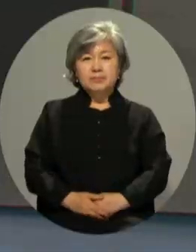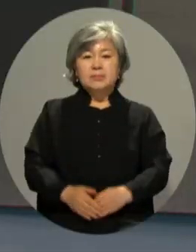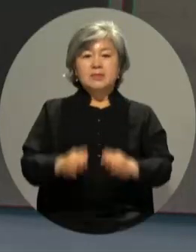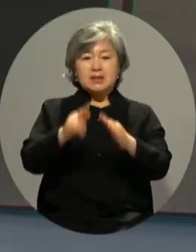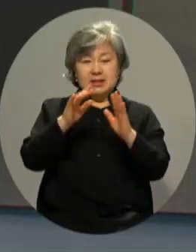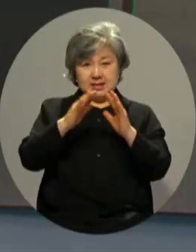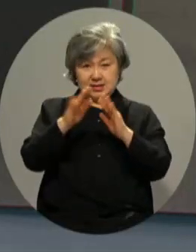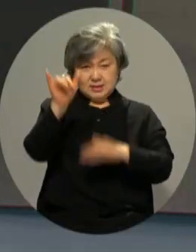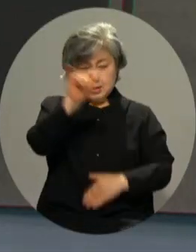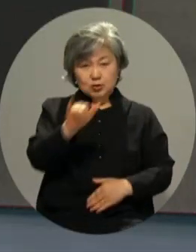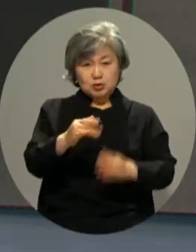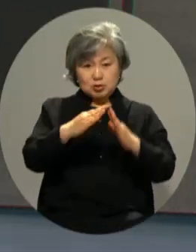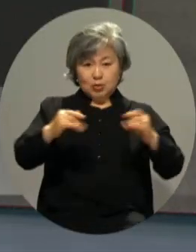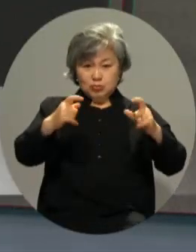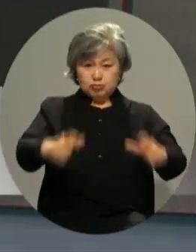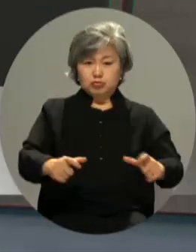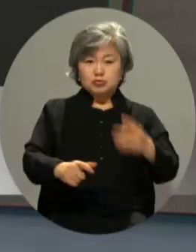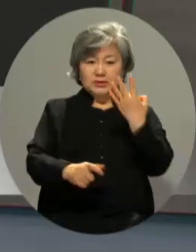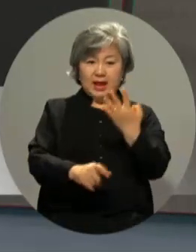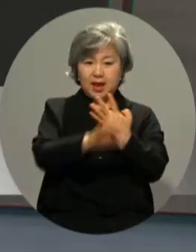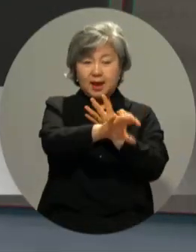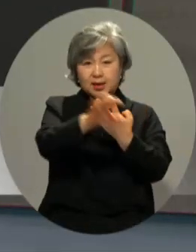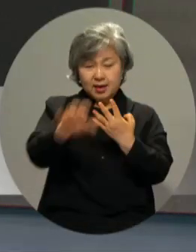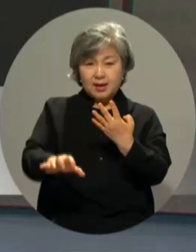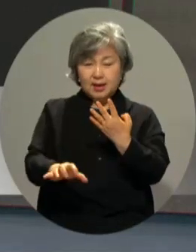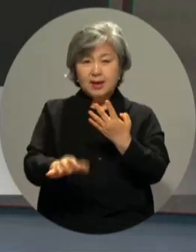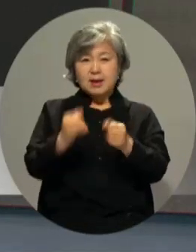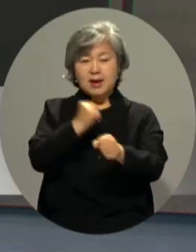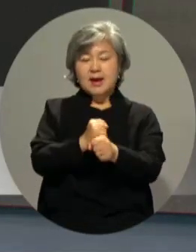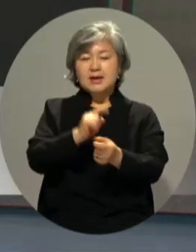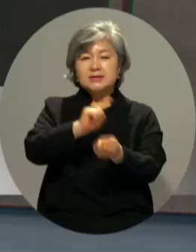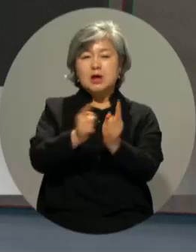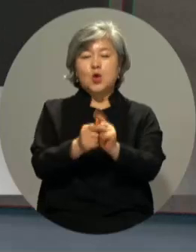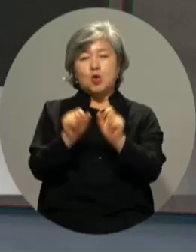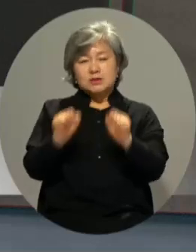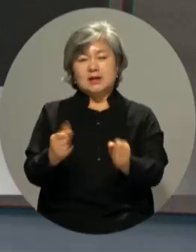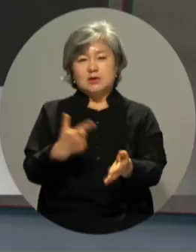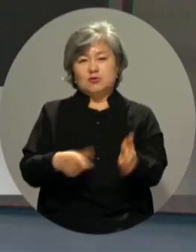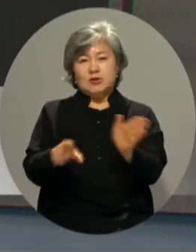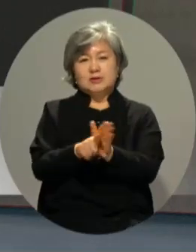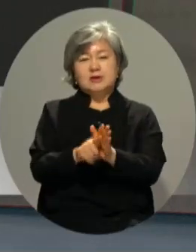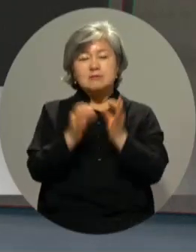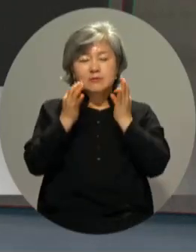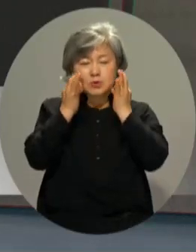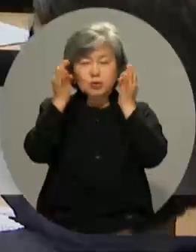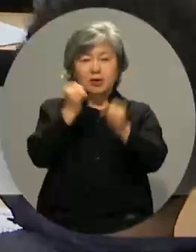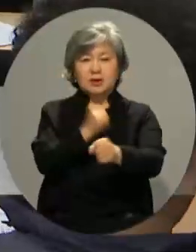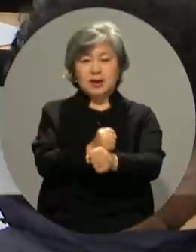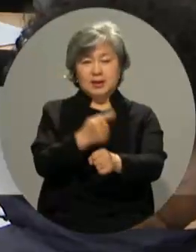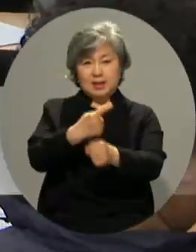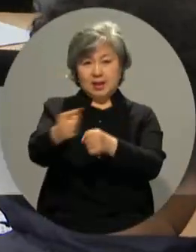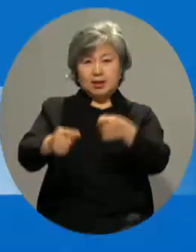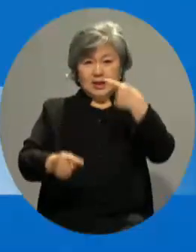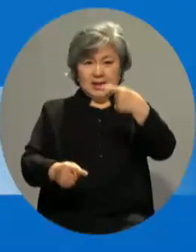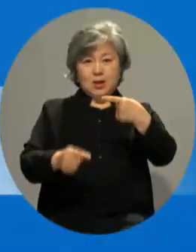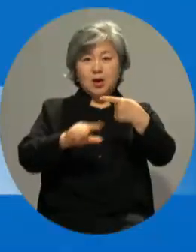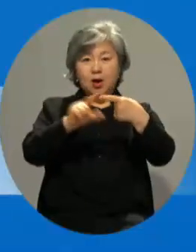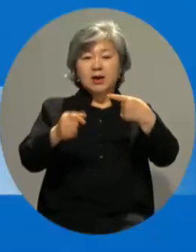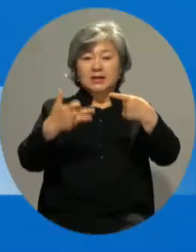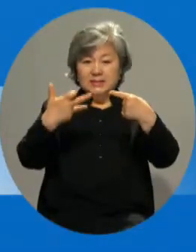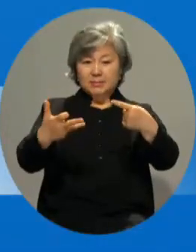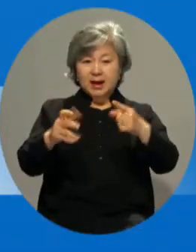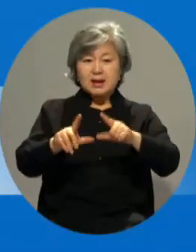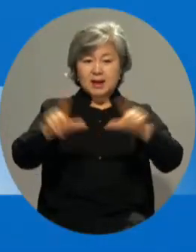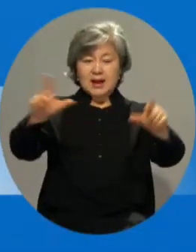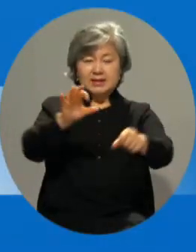전국 4개 특별자치시도가 상생발전을 도모합니다. 전라북도는 내년 1월 18일